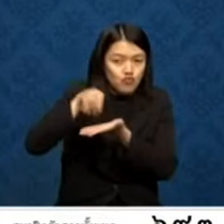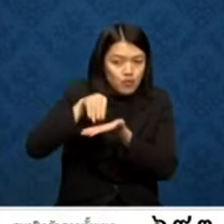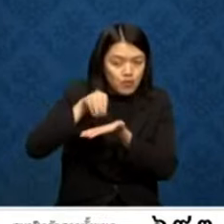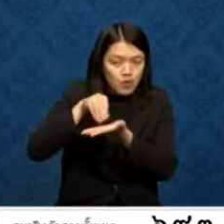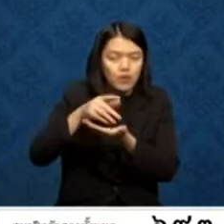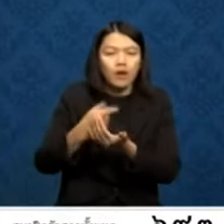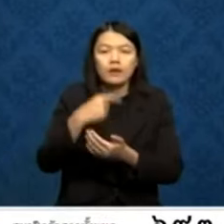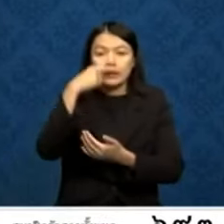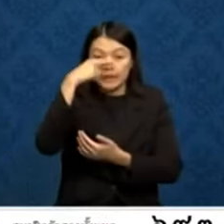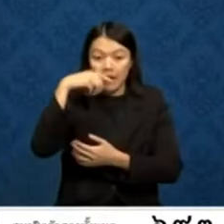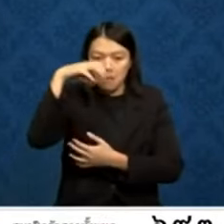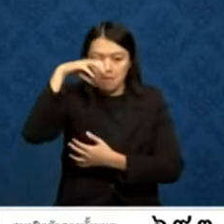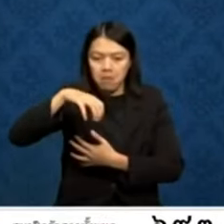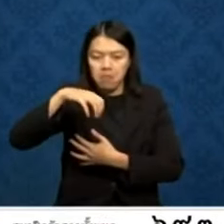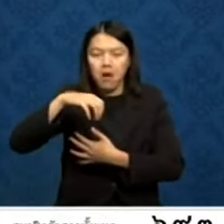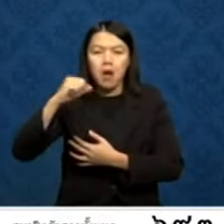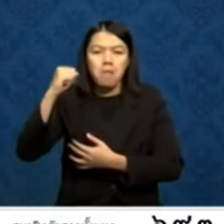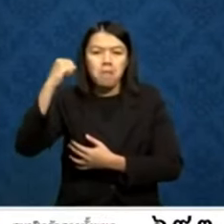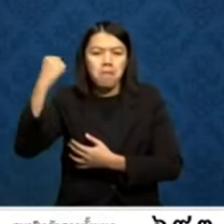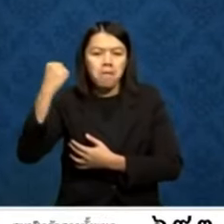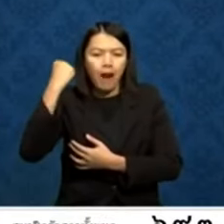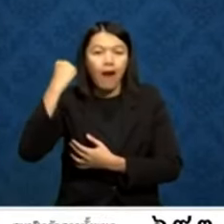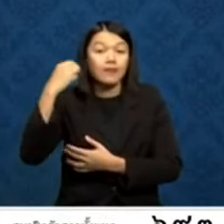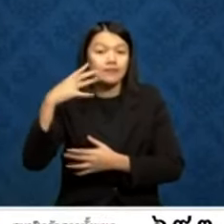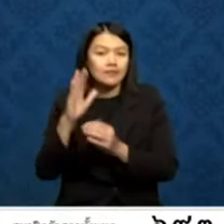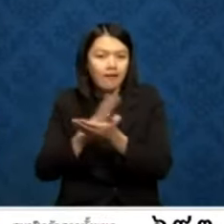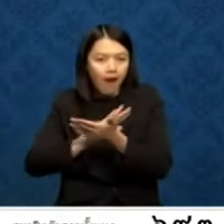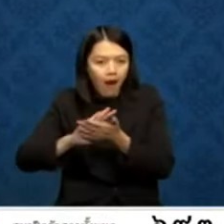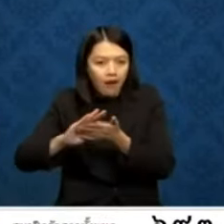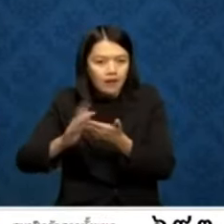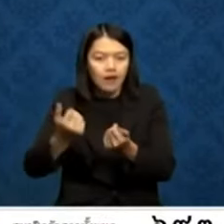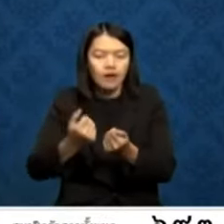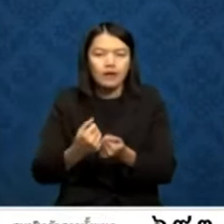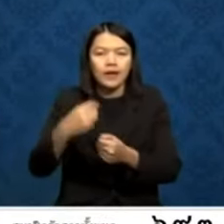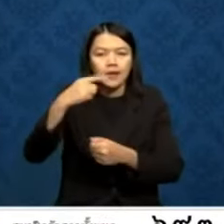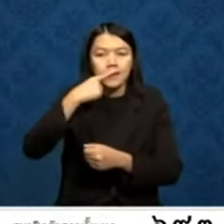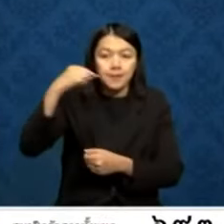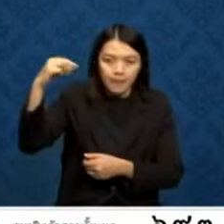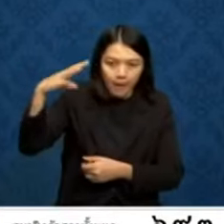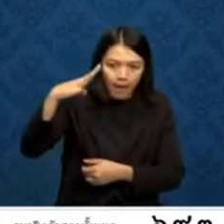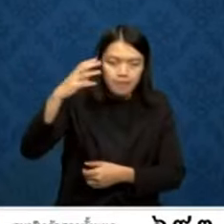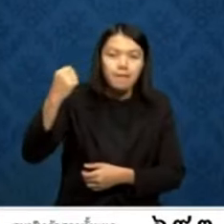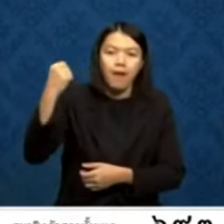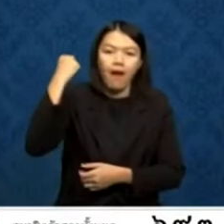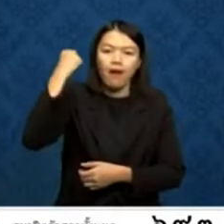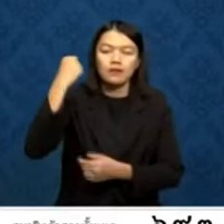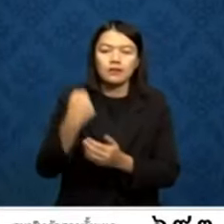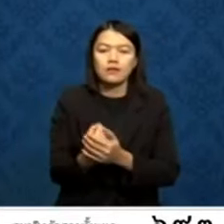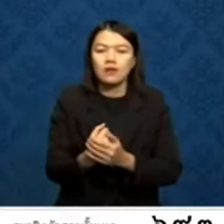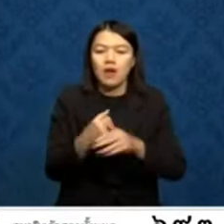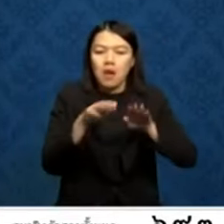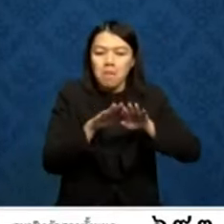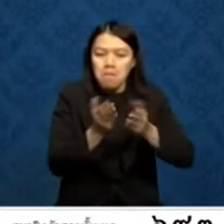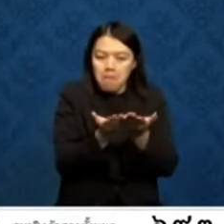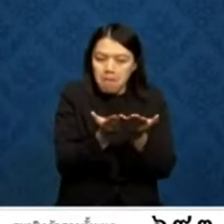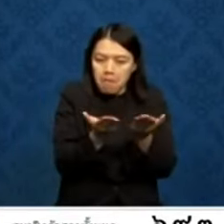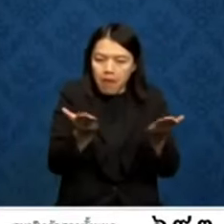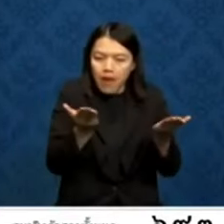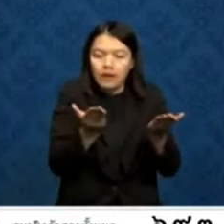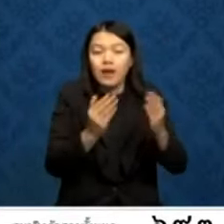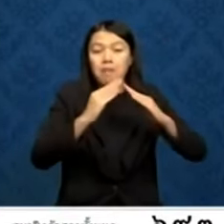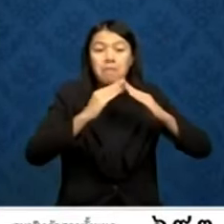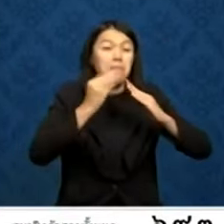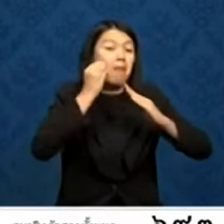ยเป็นแหล่งผลิตพลังงานสะอาดทั้งพลังงานแสงอาทิตย์เช่นการติดตั้งแผงโซลาร์เซลล์บนหลังค